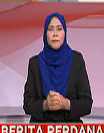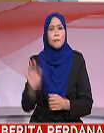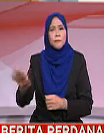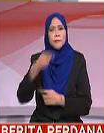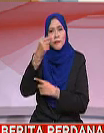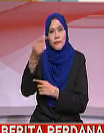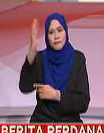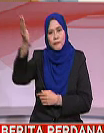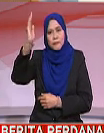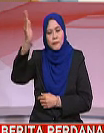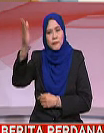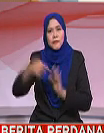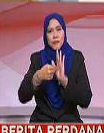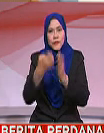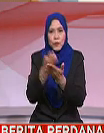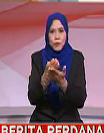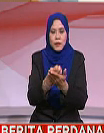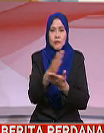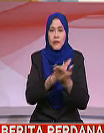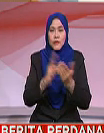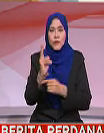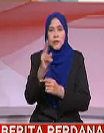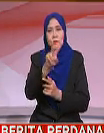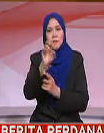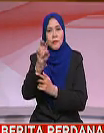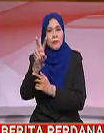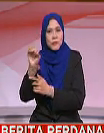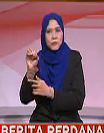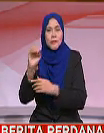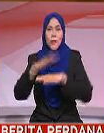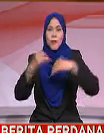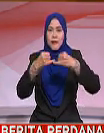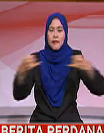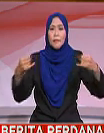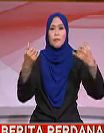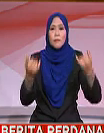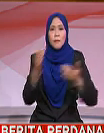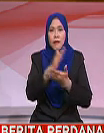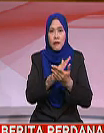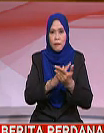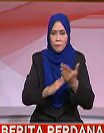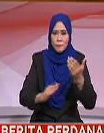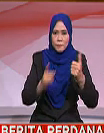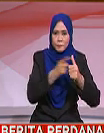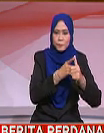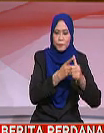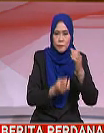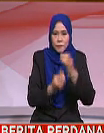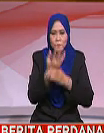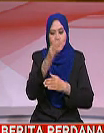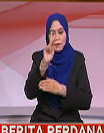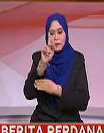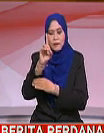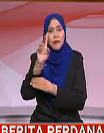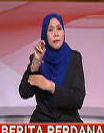demikian dalam pembentangan prestasi ekonomi suku kedua 2020 secara maya. Bagi tempoh separuh pertama tahun ini, pertumbuhan